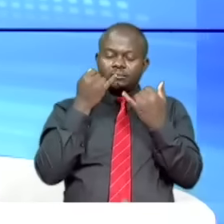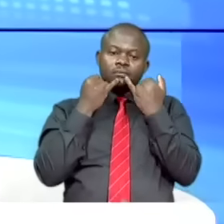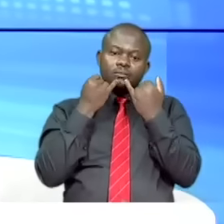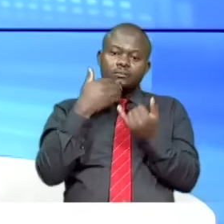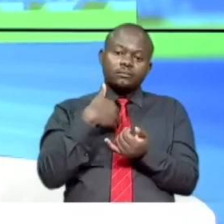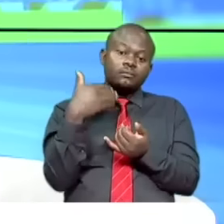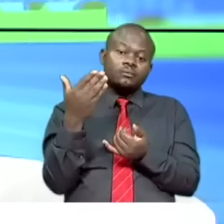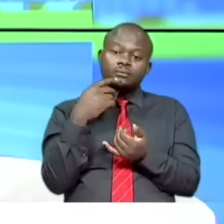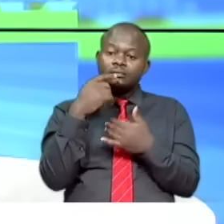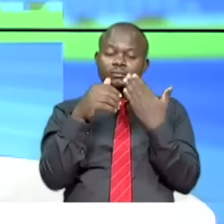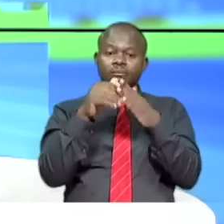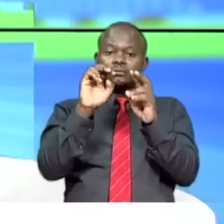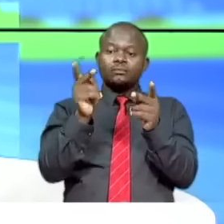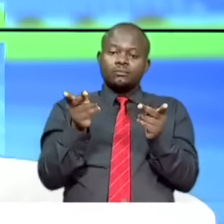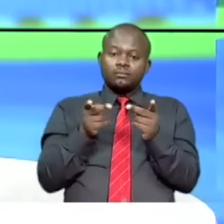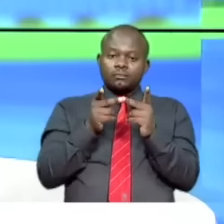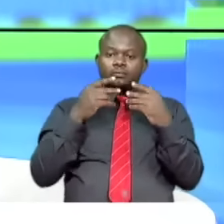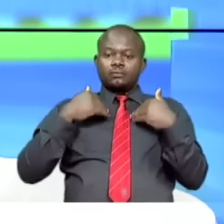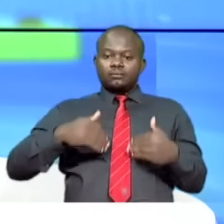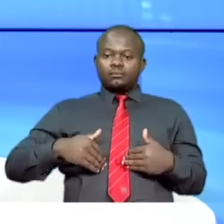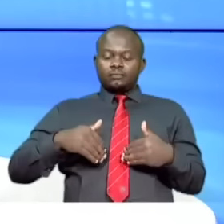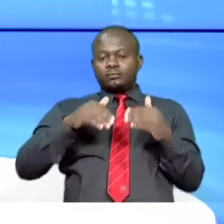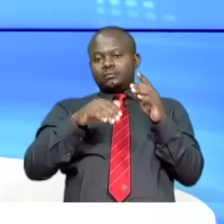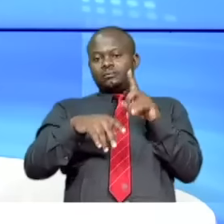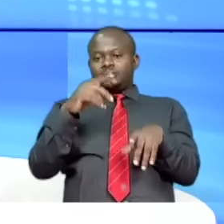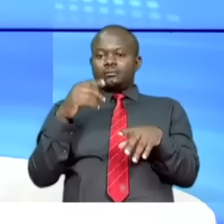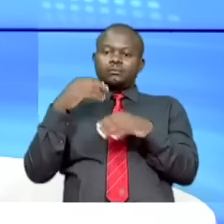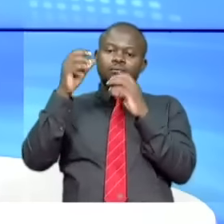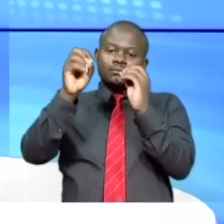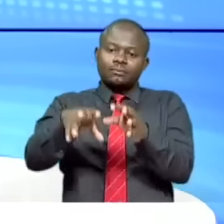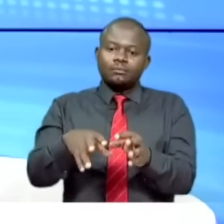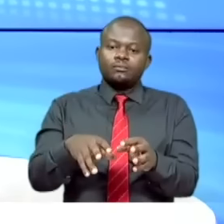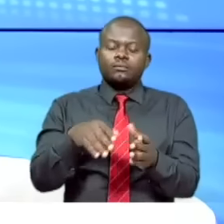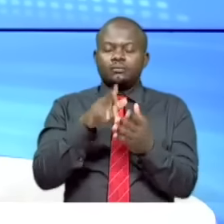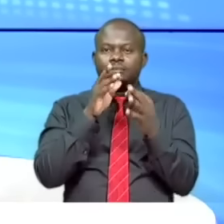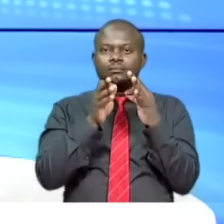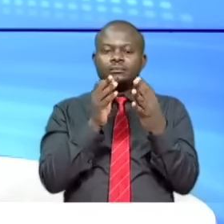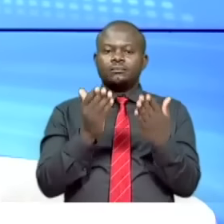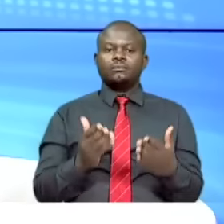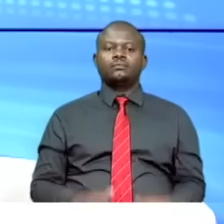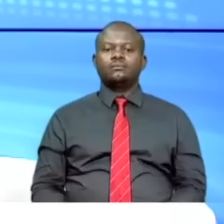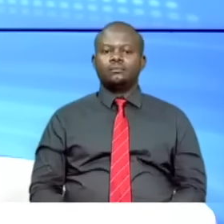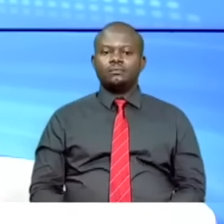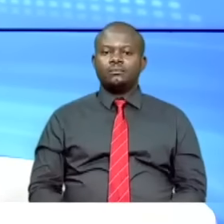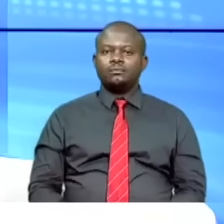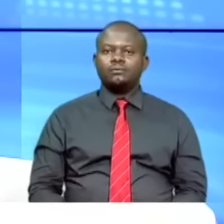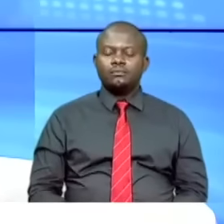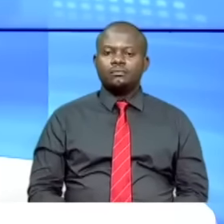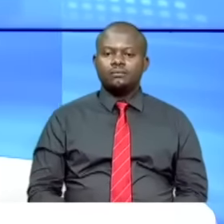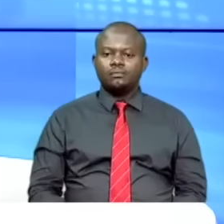aho hantu hari imibiri y'abantu bishwe bakajugunywamo. Inkuru irambuye turagezwaho n'umugenzi wacu Jean Paul